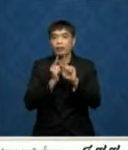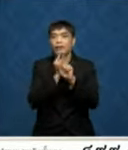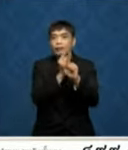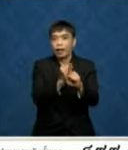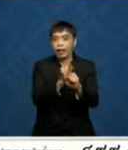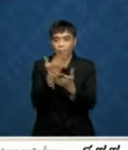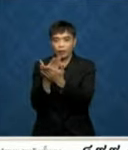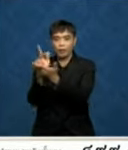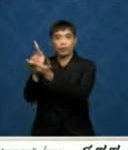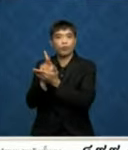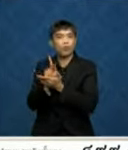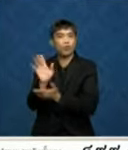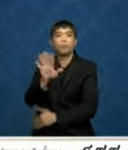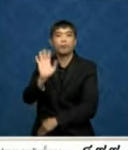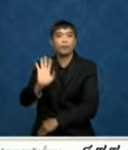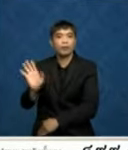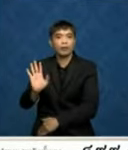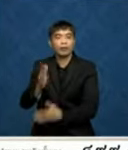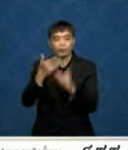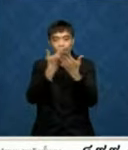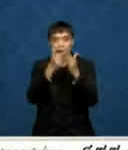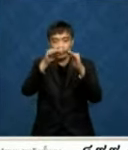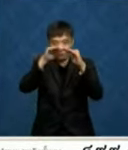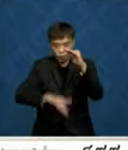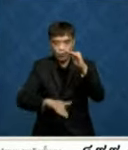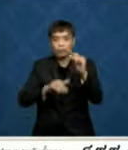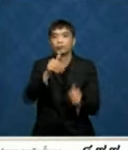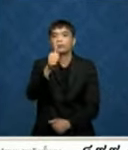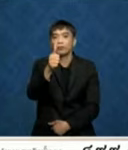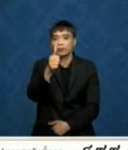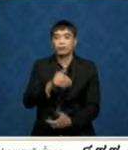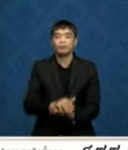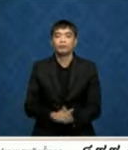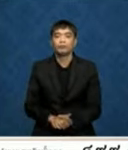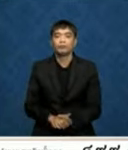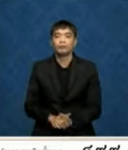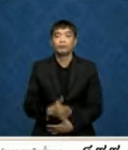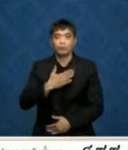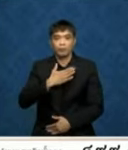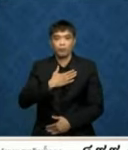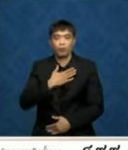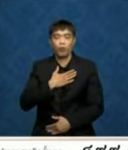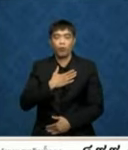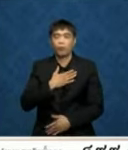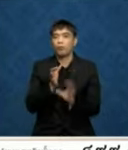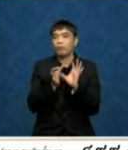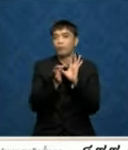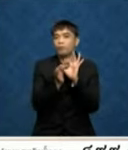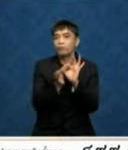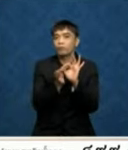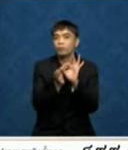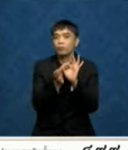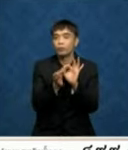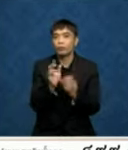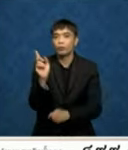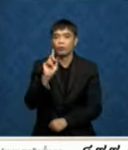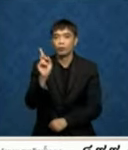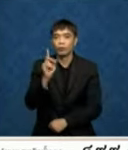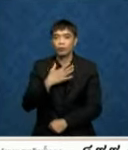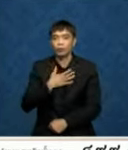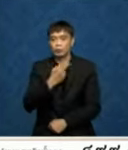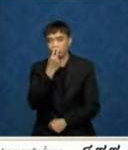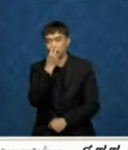กู้ชดเชยขาดดุลงบประมาณเพิ่มครับท่านประธานครับสิ่งที่ผมเป็นกังวลมากที่สุดนะครับคือความไม่ชอบด้วยรั